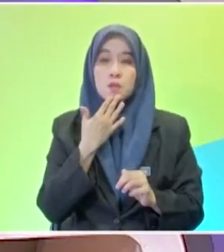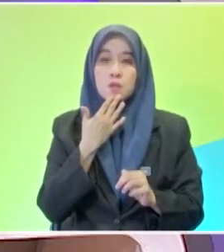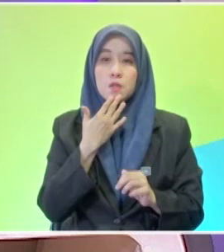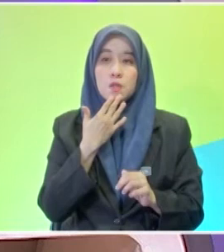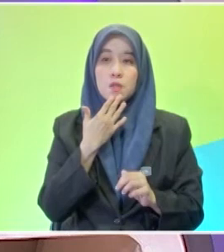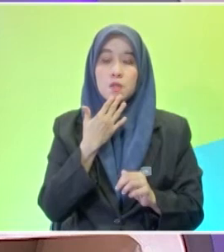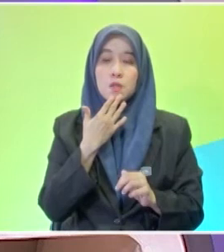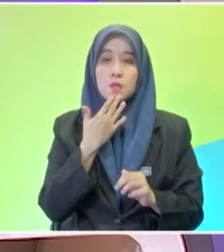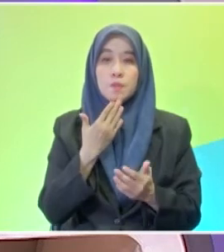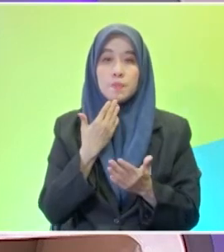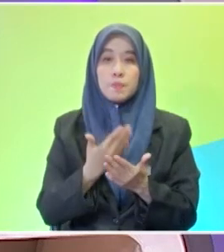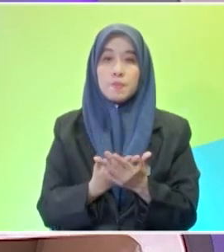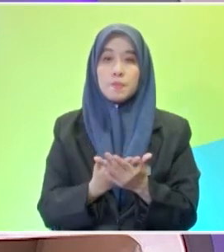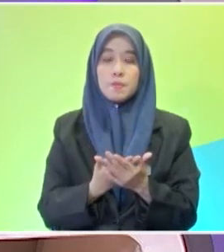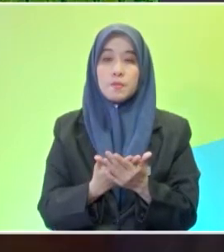oke